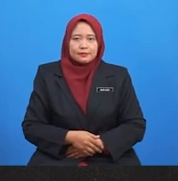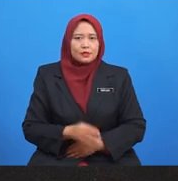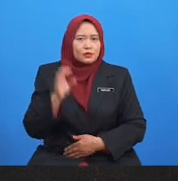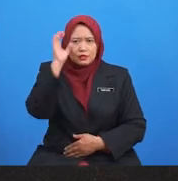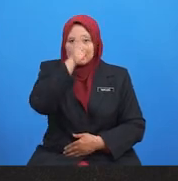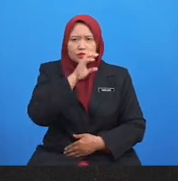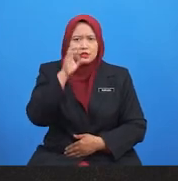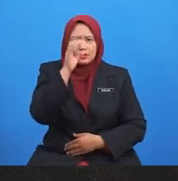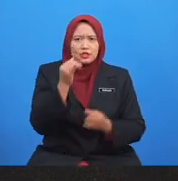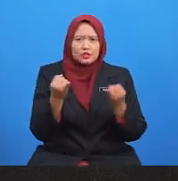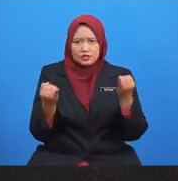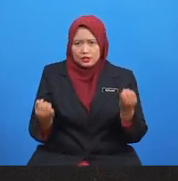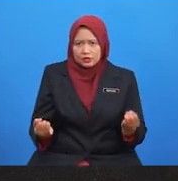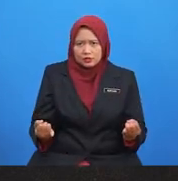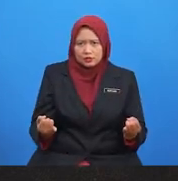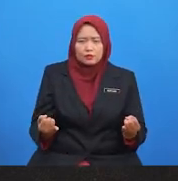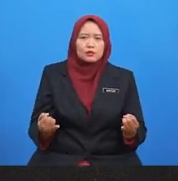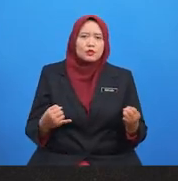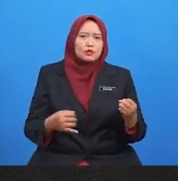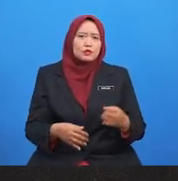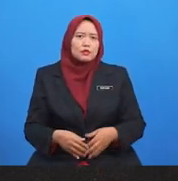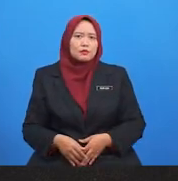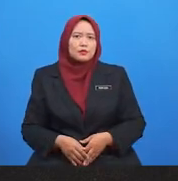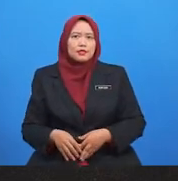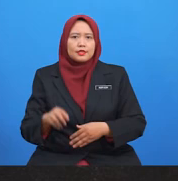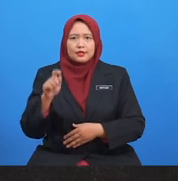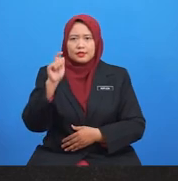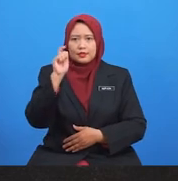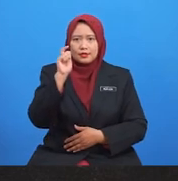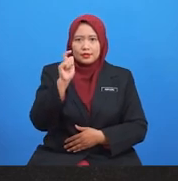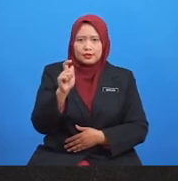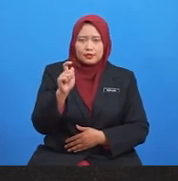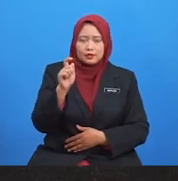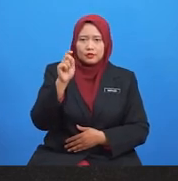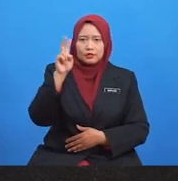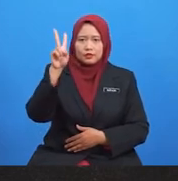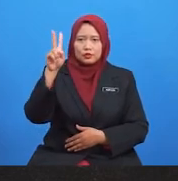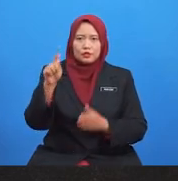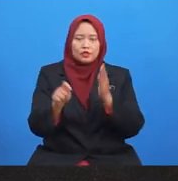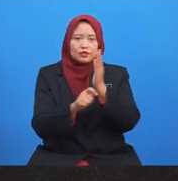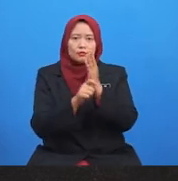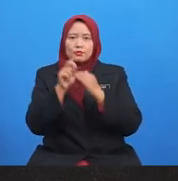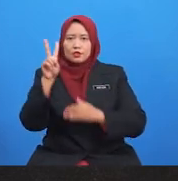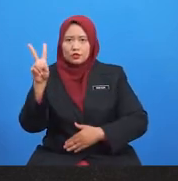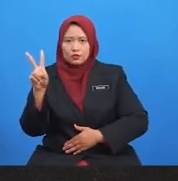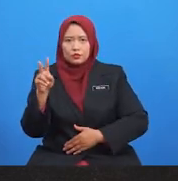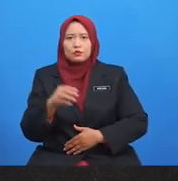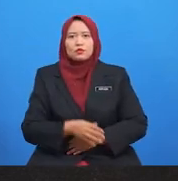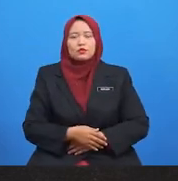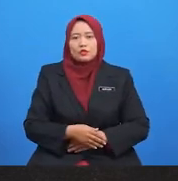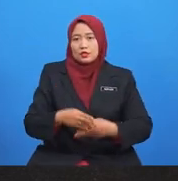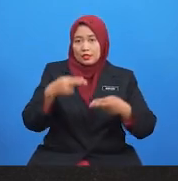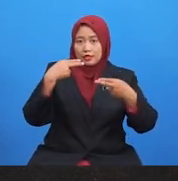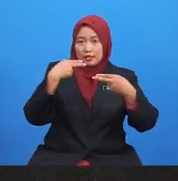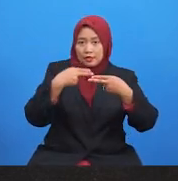Cari isi padu bagi X kuasa 2 tambah 2 bagi had 0 hingga 3.